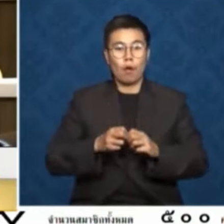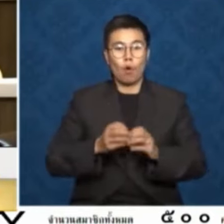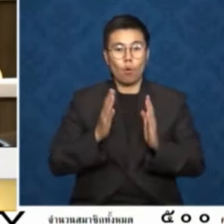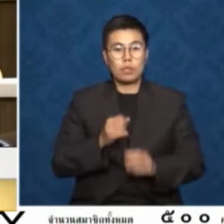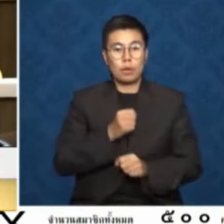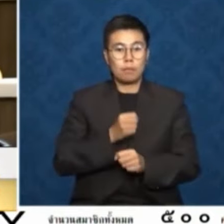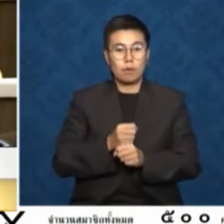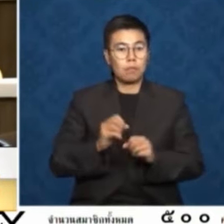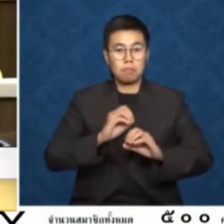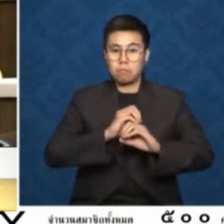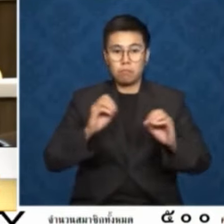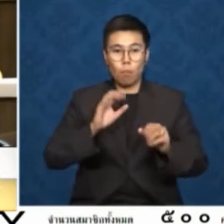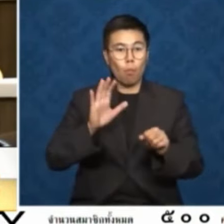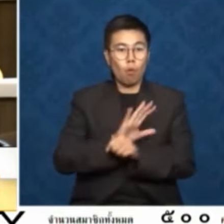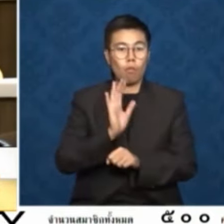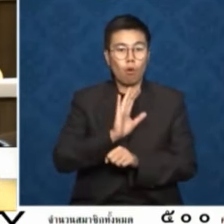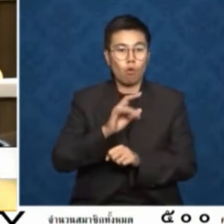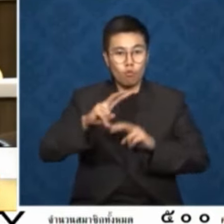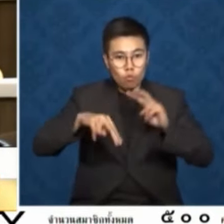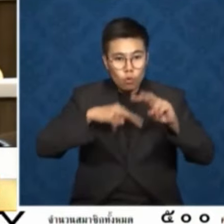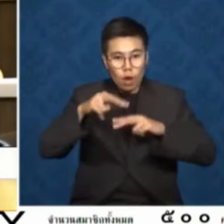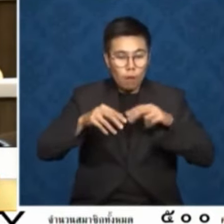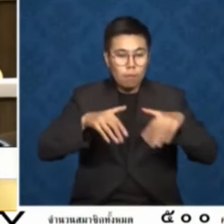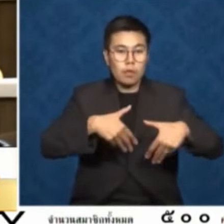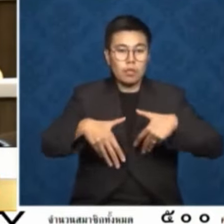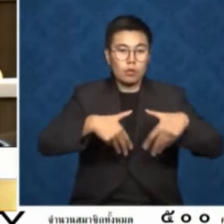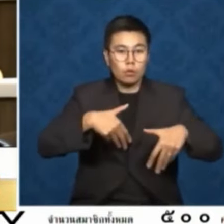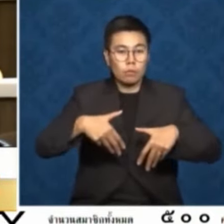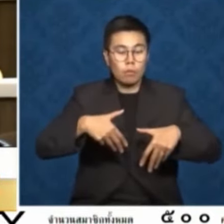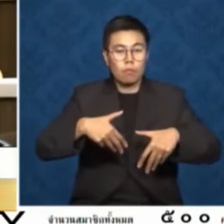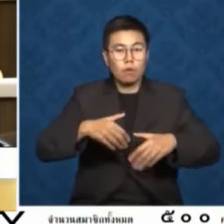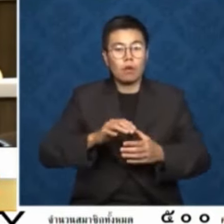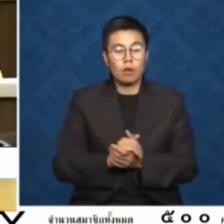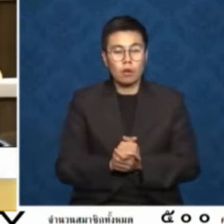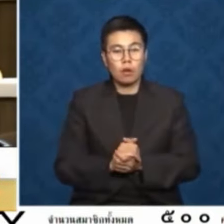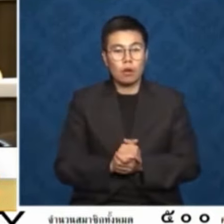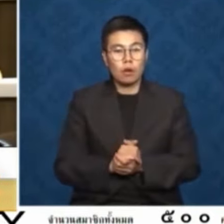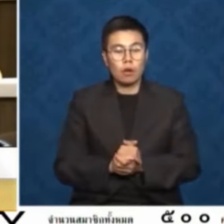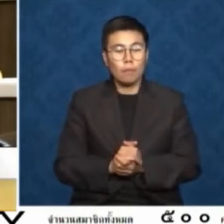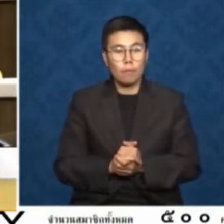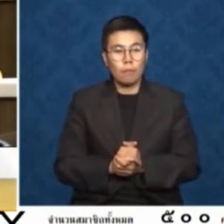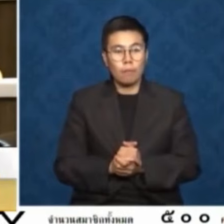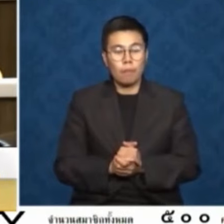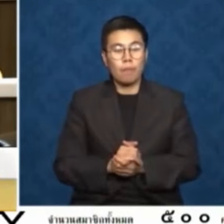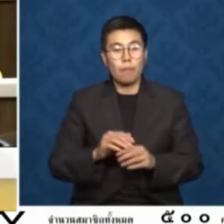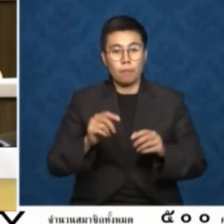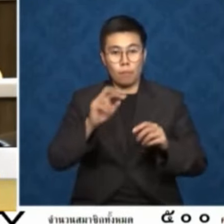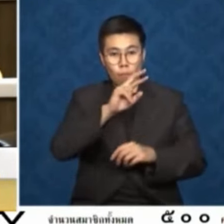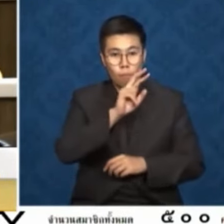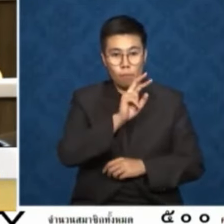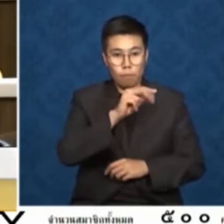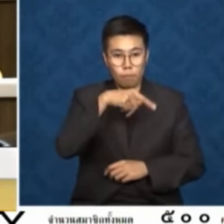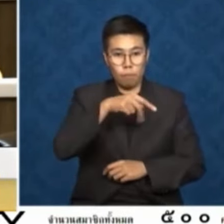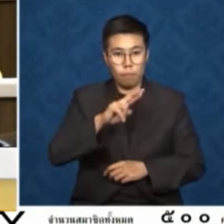ที่มีกำลังไม่เพียงพอในการดูแลพี่น้องประชาชนท่านประธานที่เคารพครับร่างพระราชบัญญั